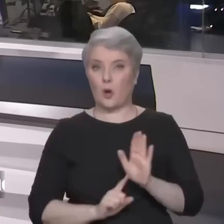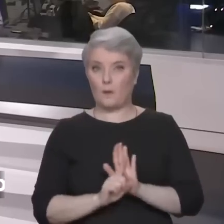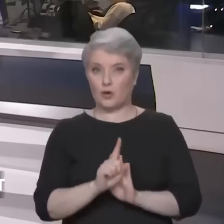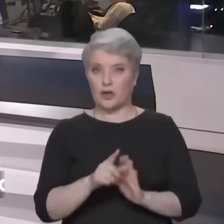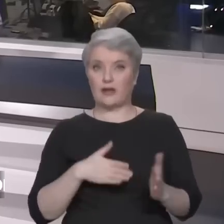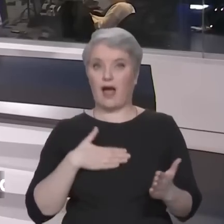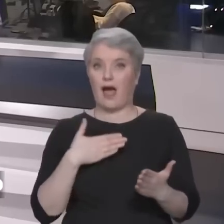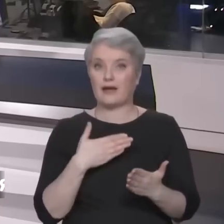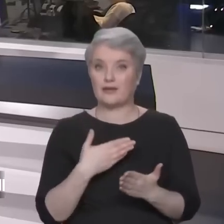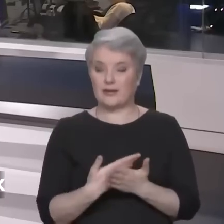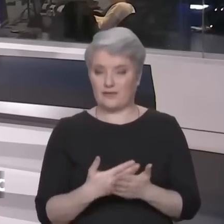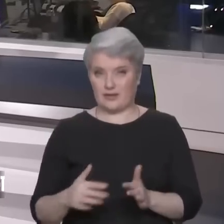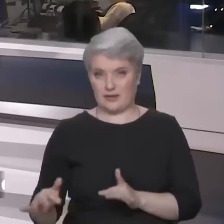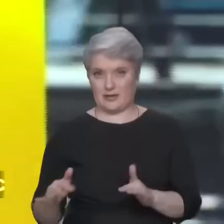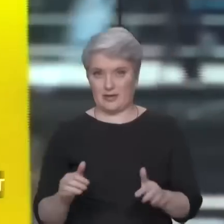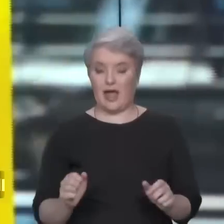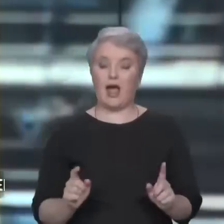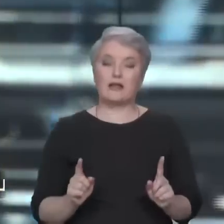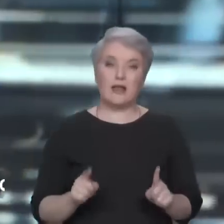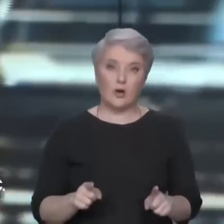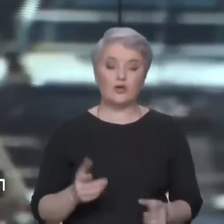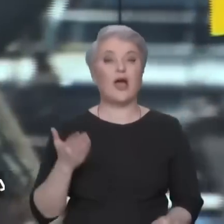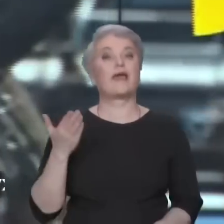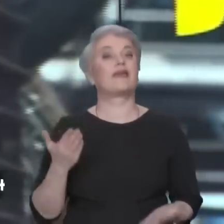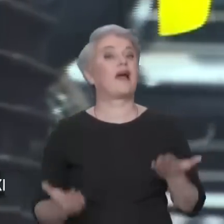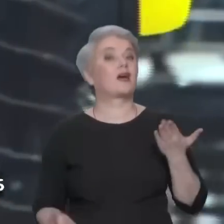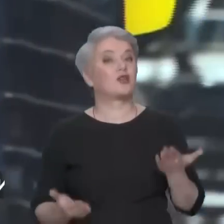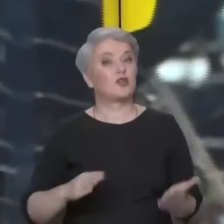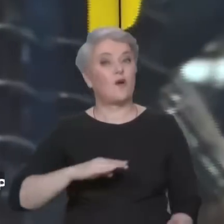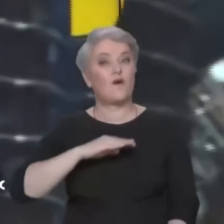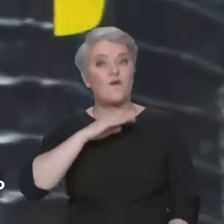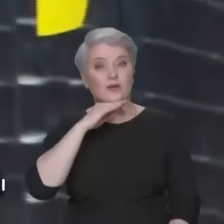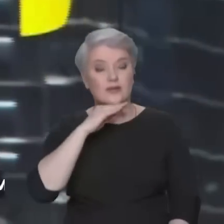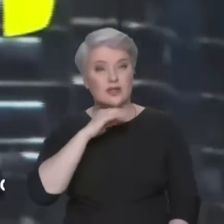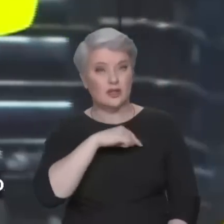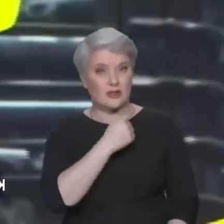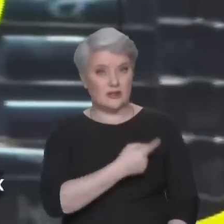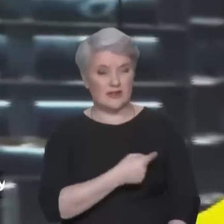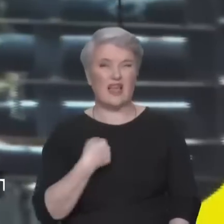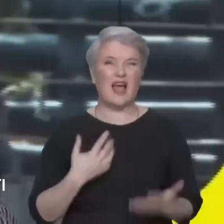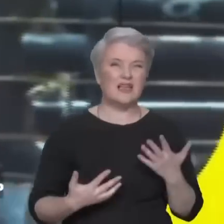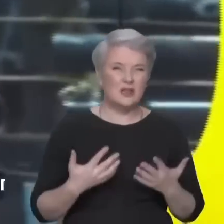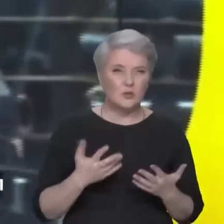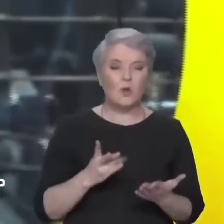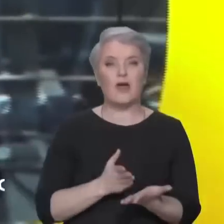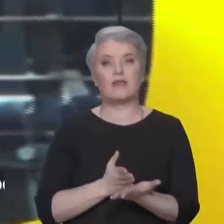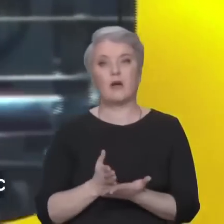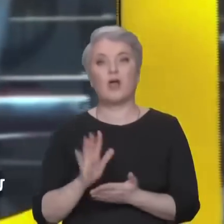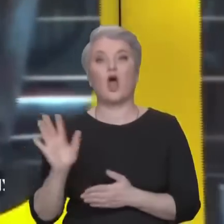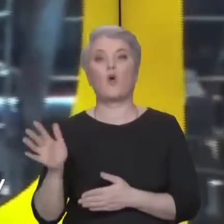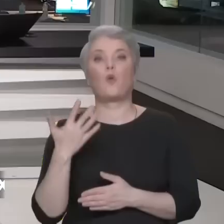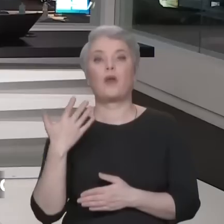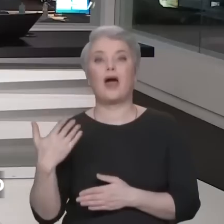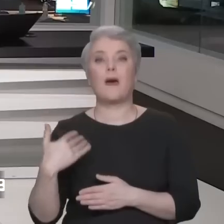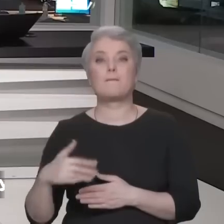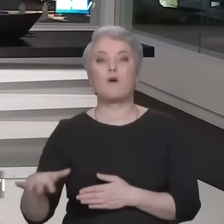також, ну, якщо вистачить сил, хоча я сумніваюся, що їм вистачить, ще й напрямок Гуляйполе. Але Оріхів в найбільшій небезпеці.